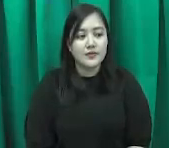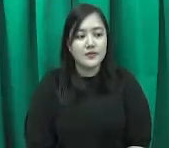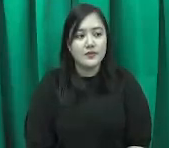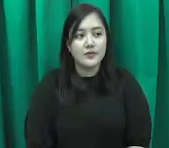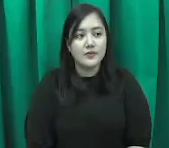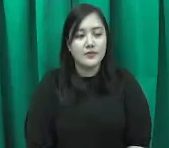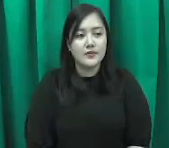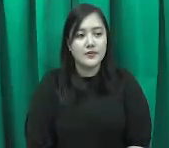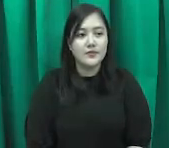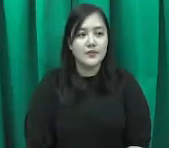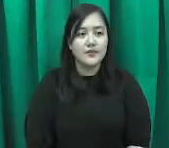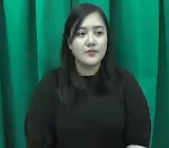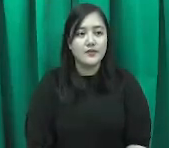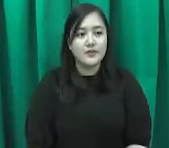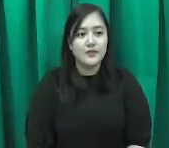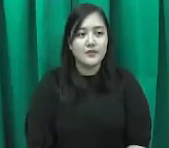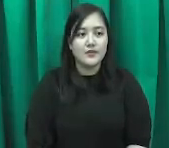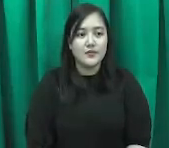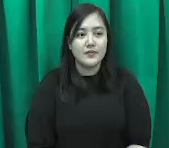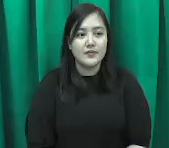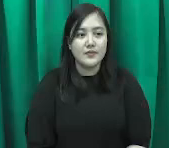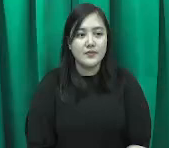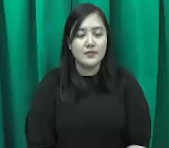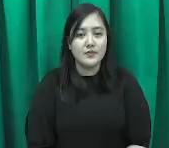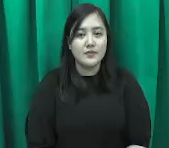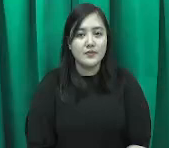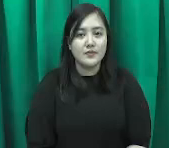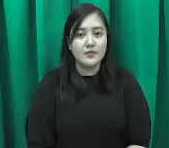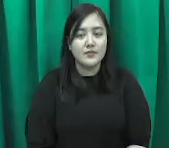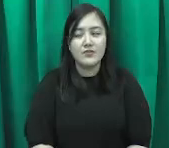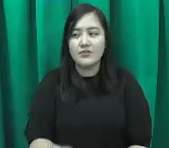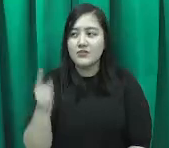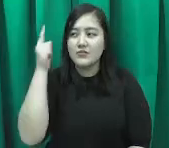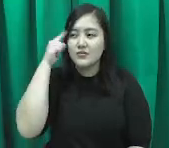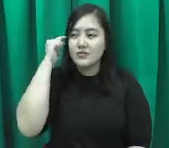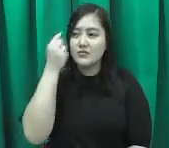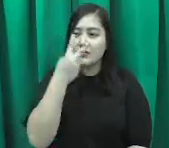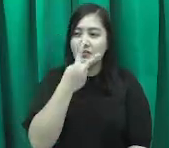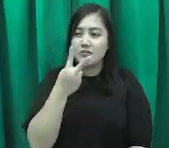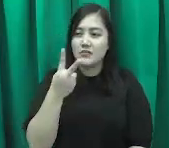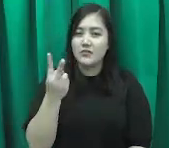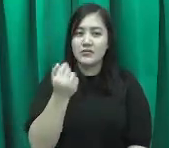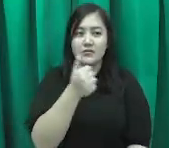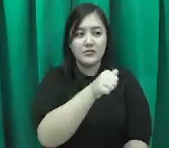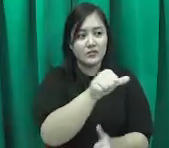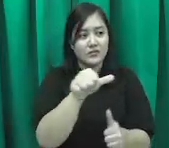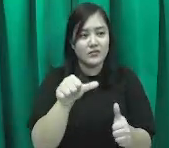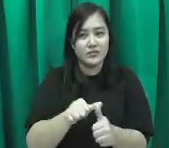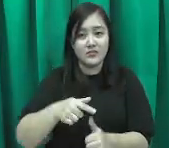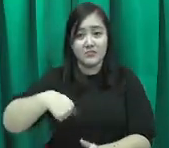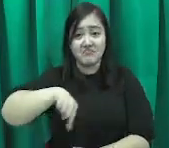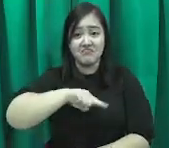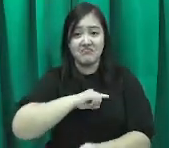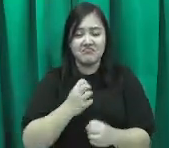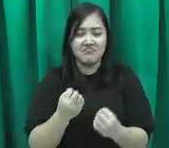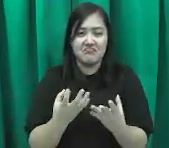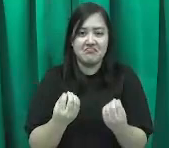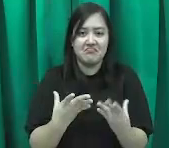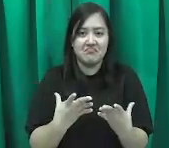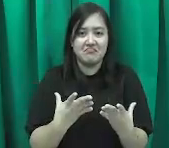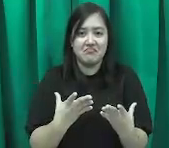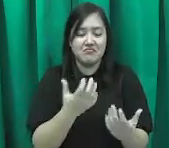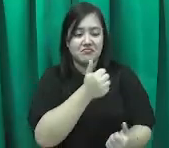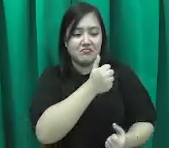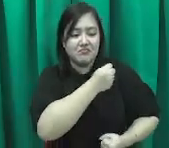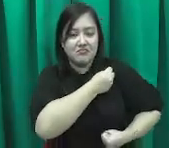sa servisyo natin, marami na pong naghihiwalay na, ano? Yes. Yeah. Yes, broken sa family, sa mga sundalo. Yeah, okay. Hindi nila alam